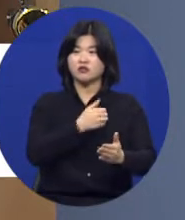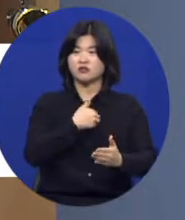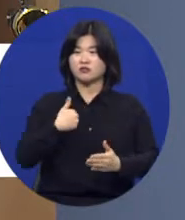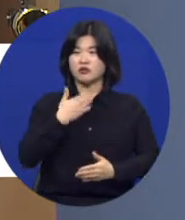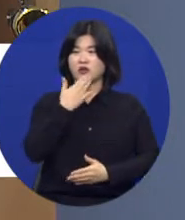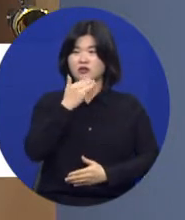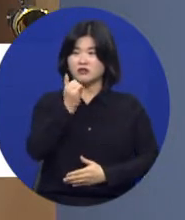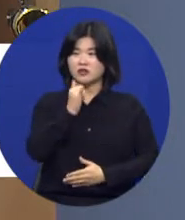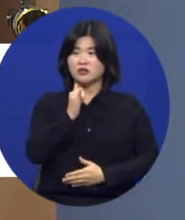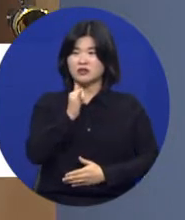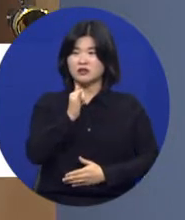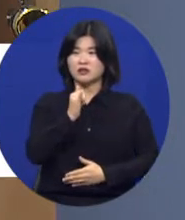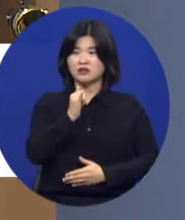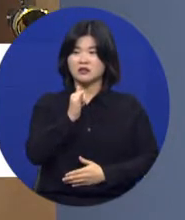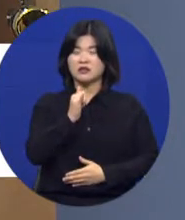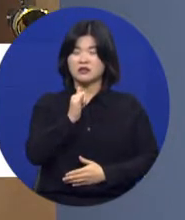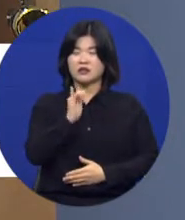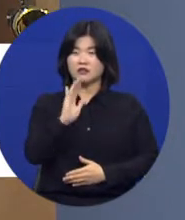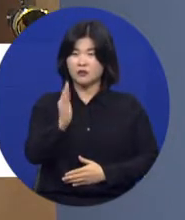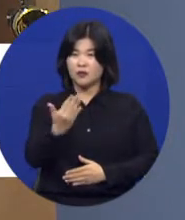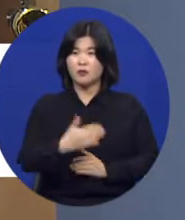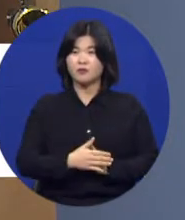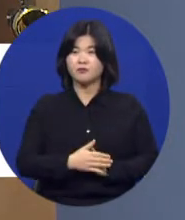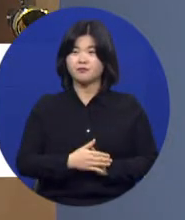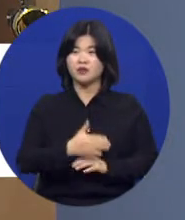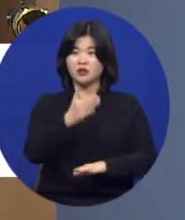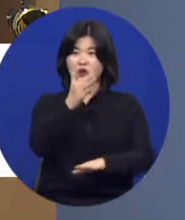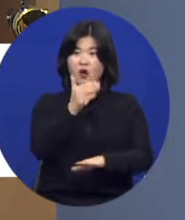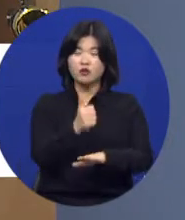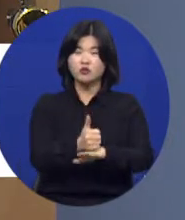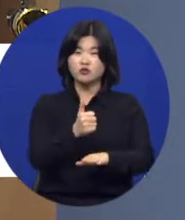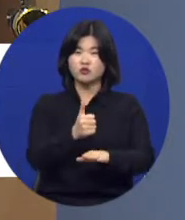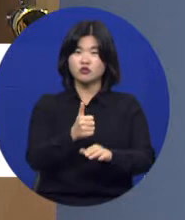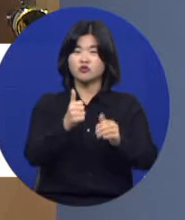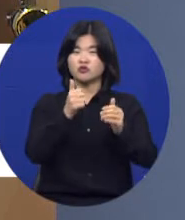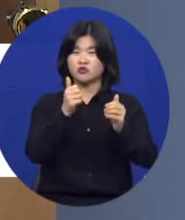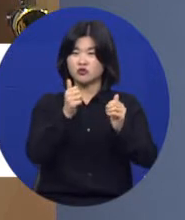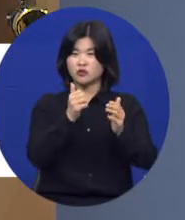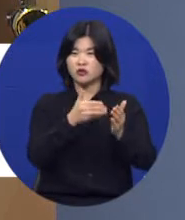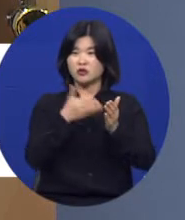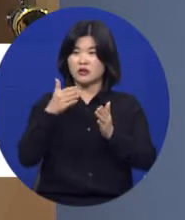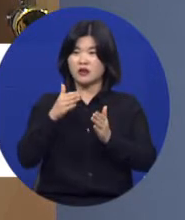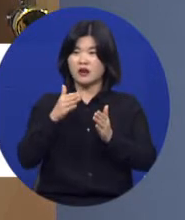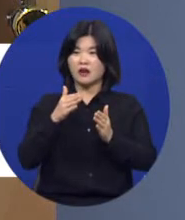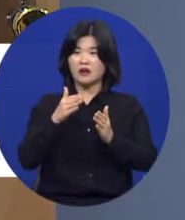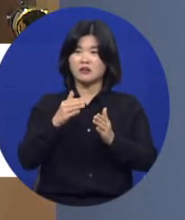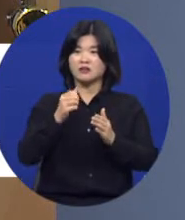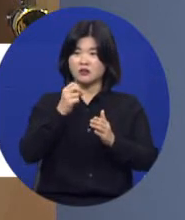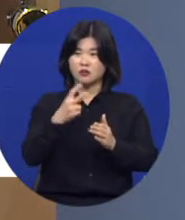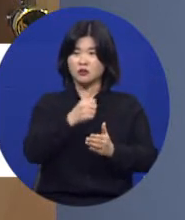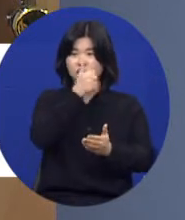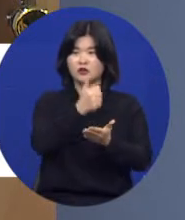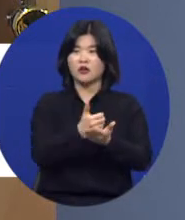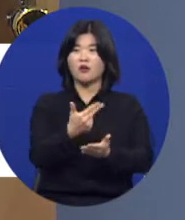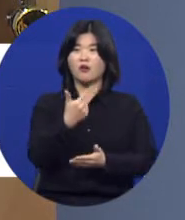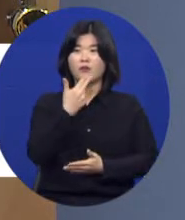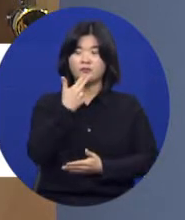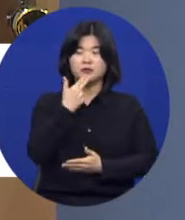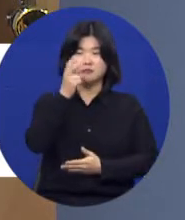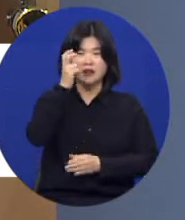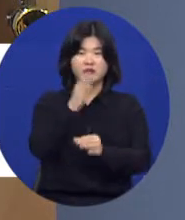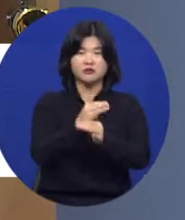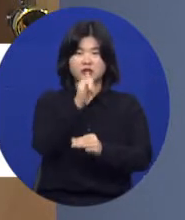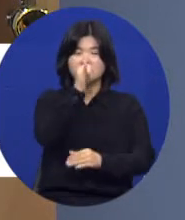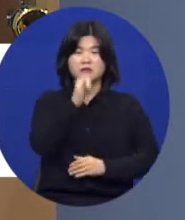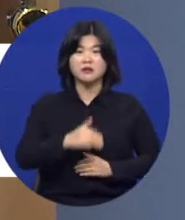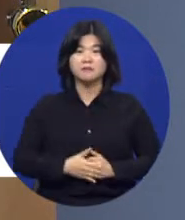증거가 되어서 재심 개시도 될 것이고, 또 결국은 그 전국적으로는 그런 그 공소기각 또는 무죄 판결이 날